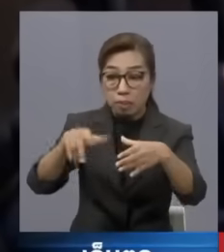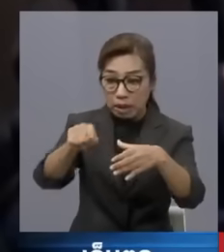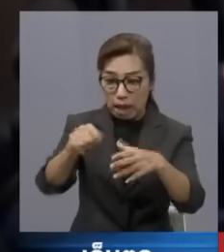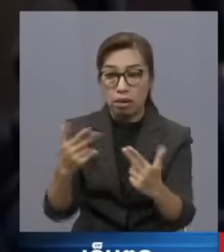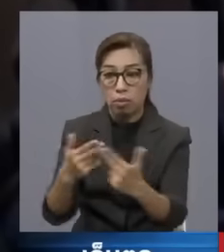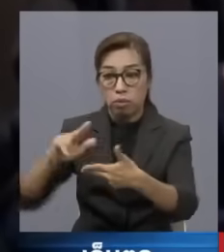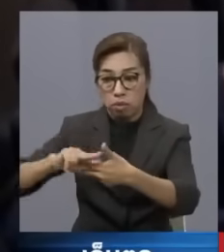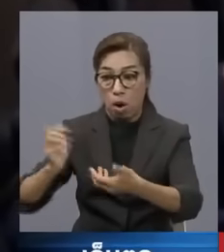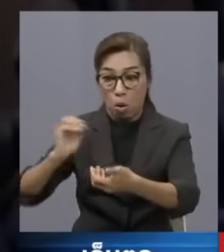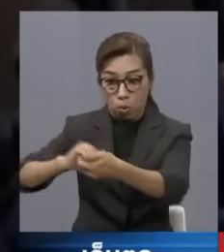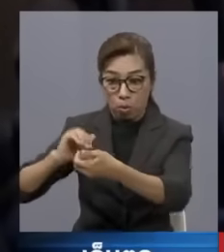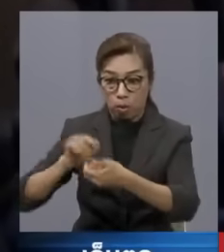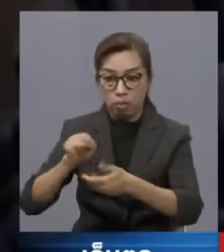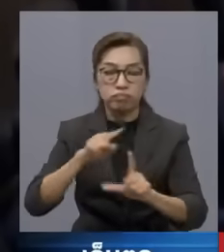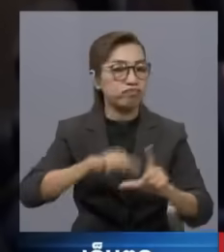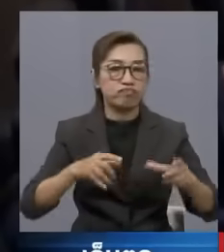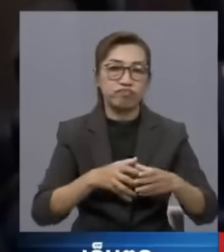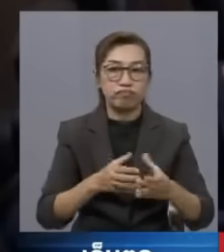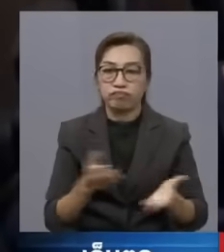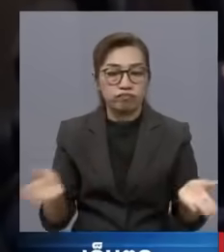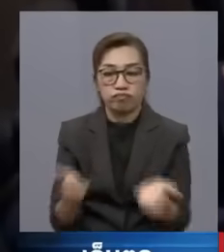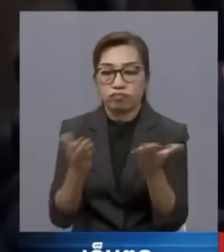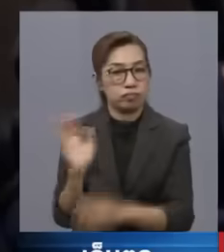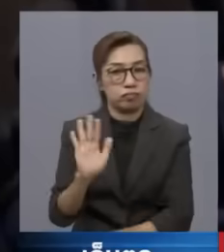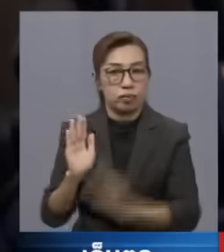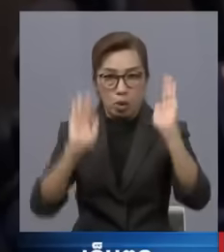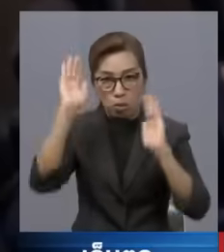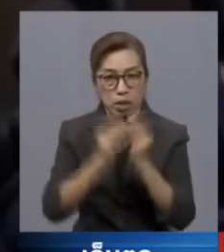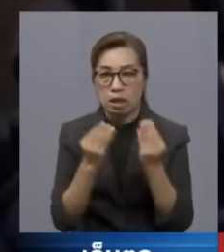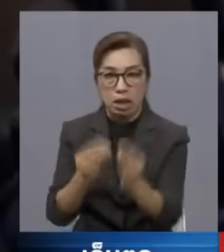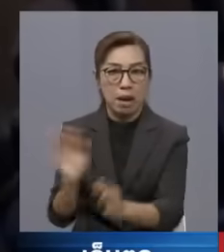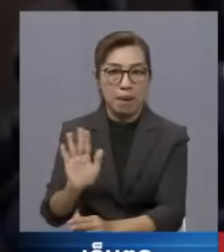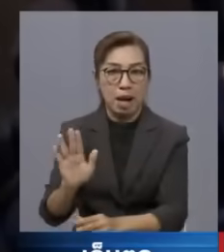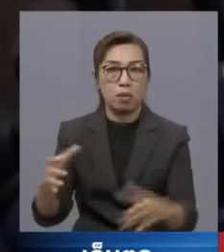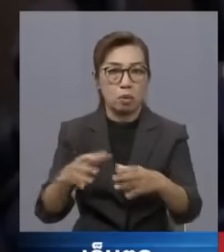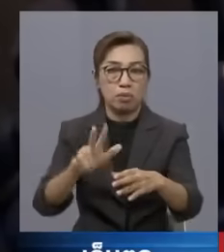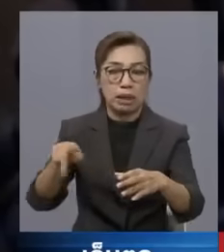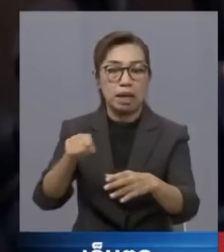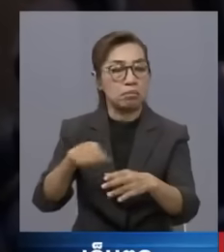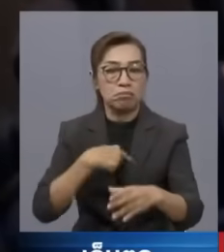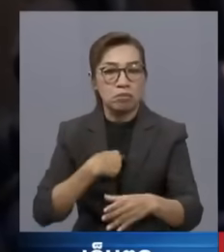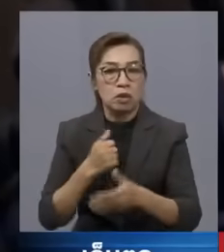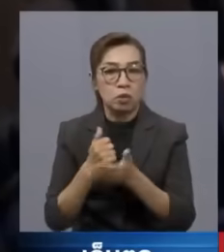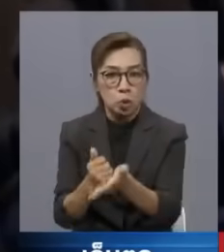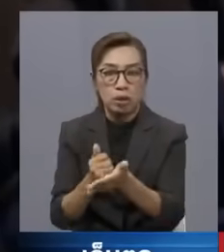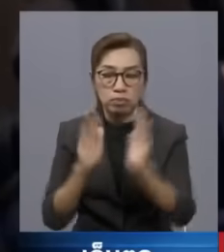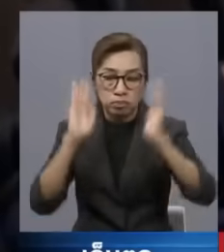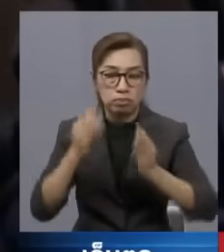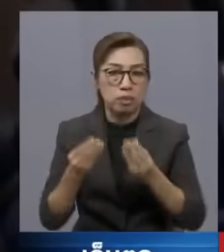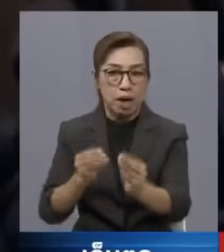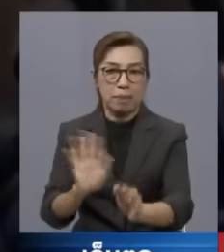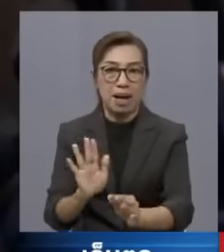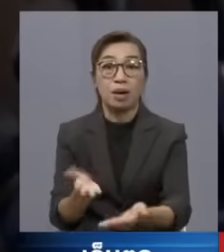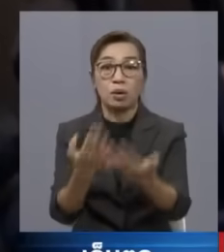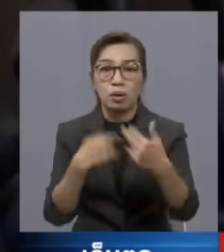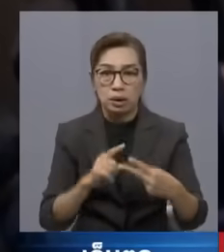พรรค 2หลุมเข้ามาจะไม่มีวันสนับสนุนแคนดิเดตนายกของค่ายสีแดงก็คือพรรคเพื่อไทยยังเหลือหมากอีกชั้น